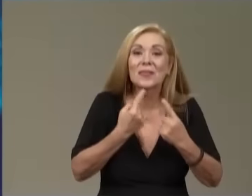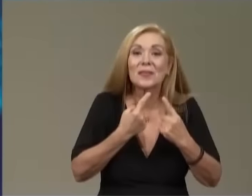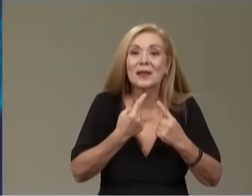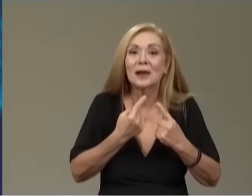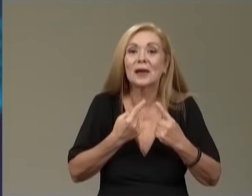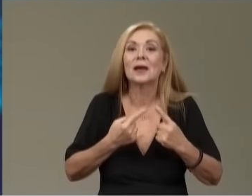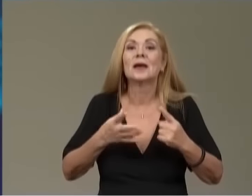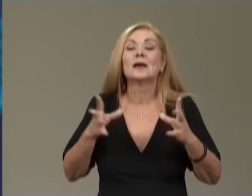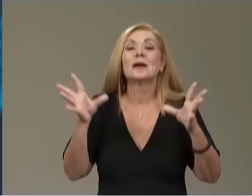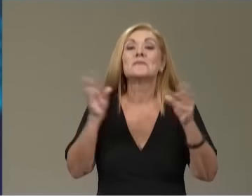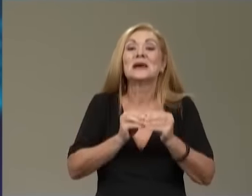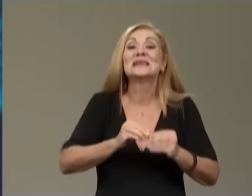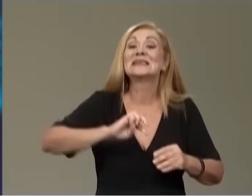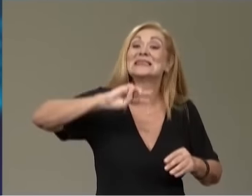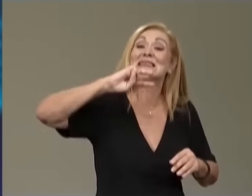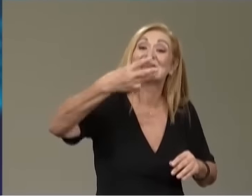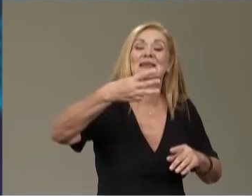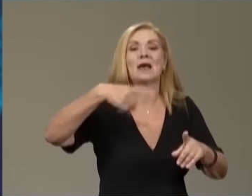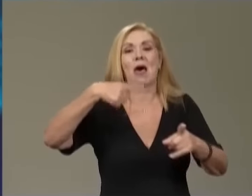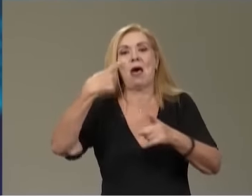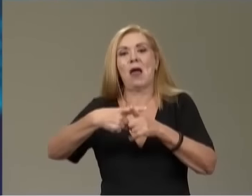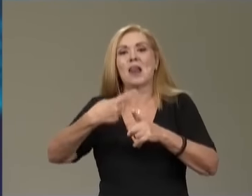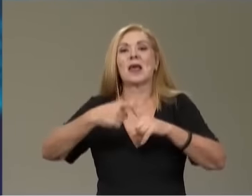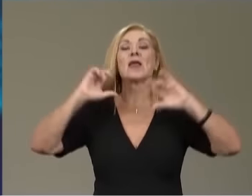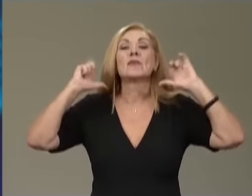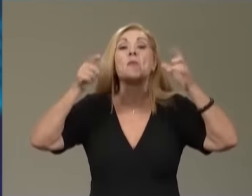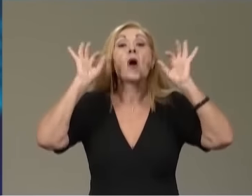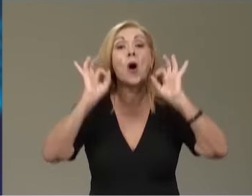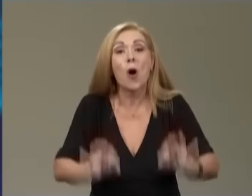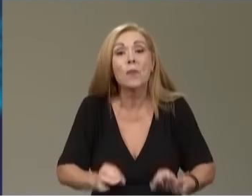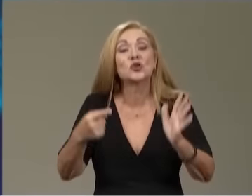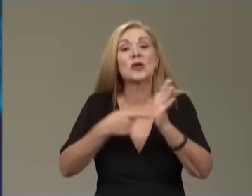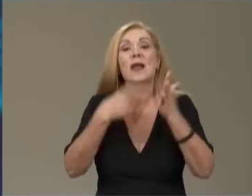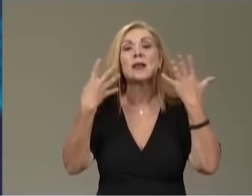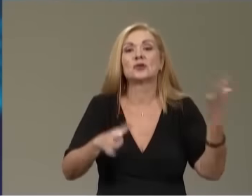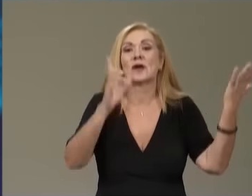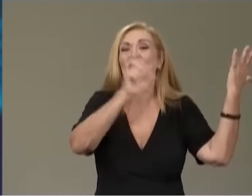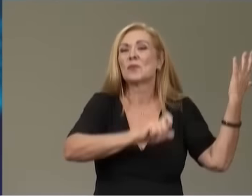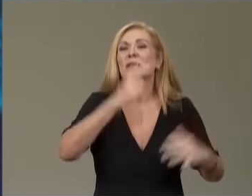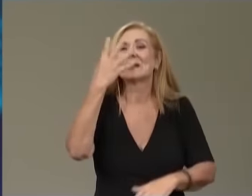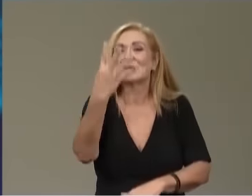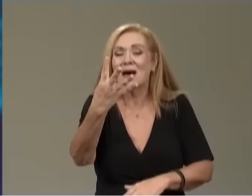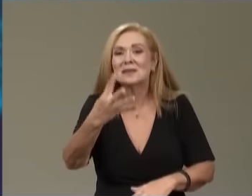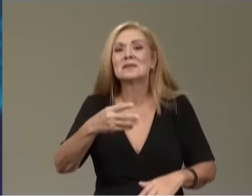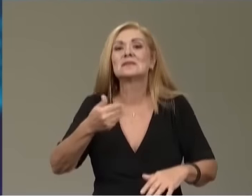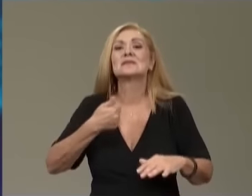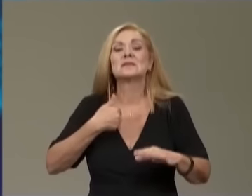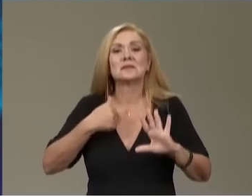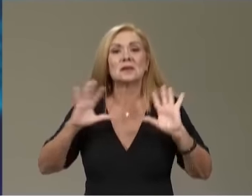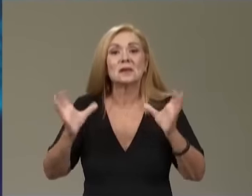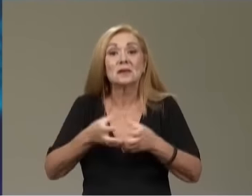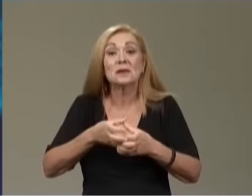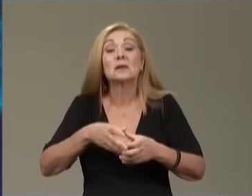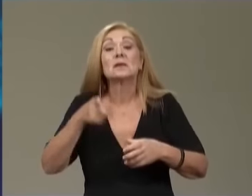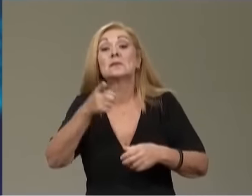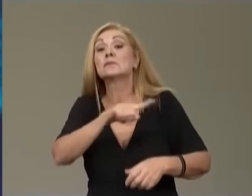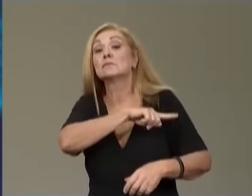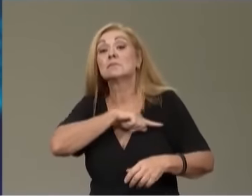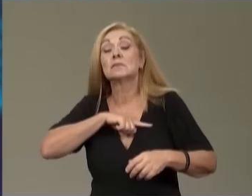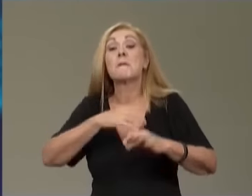Τρίτη Ελληνική Δημοκρατία, ώστε όπως το 1974 Η παράταξή μας με τον ιδρυτή της,